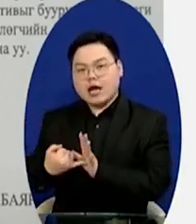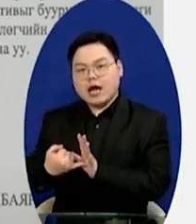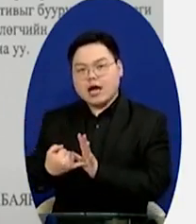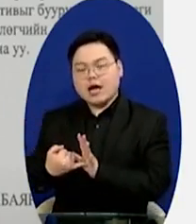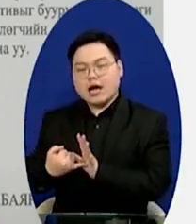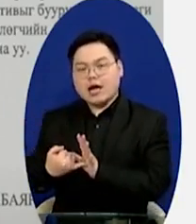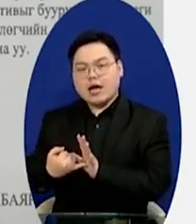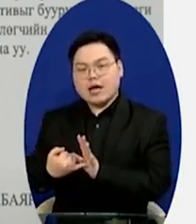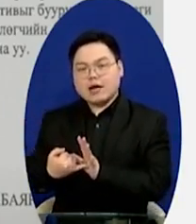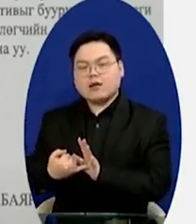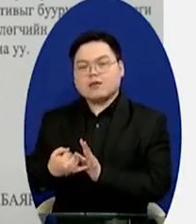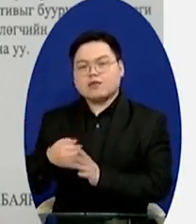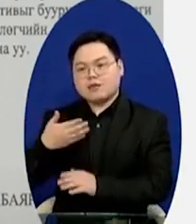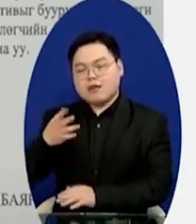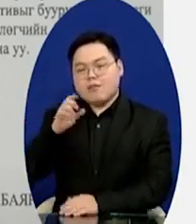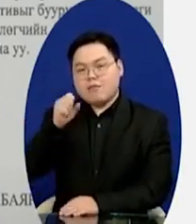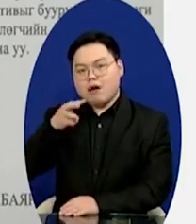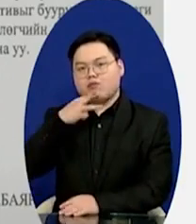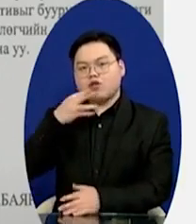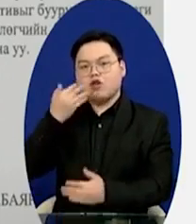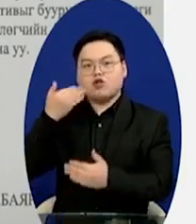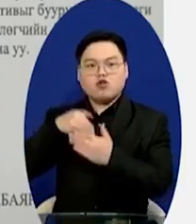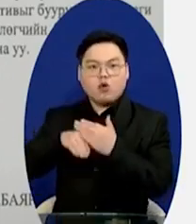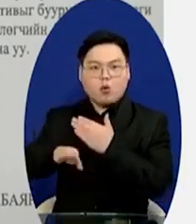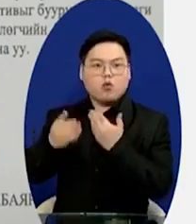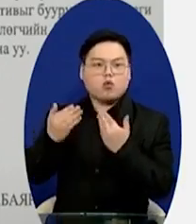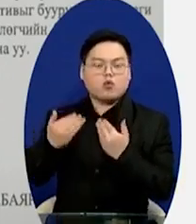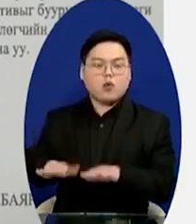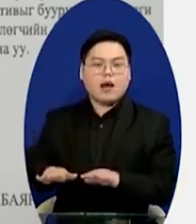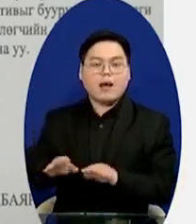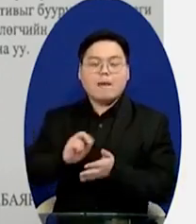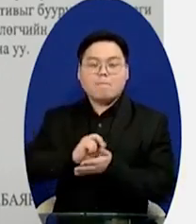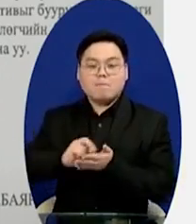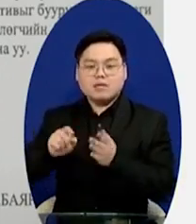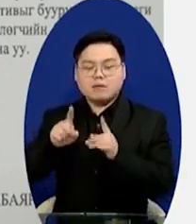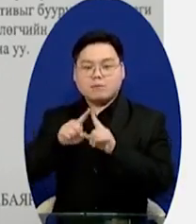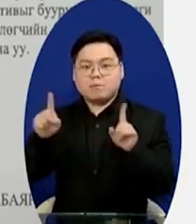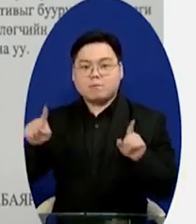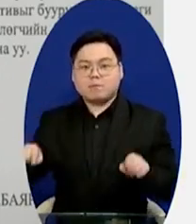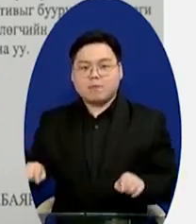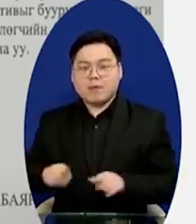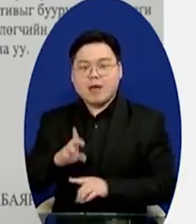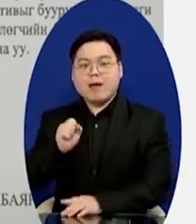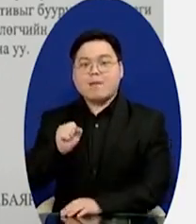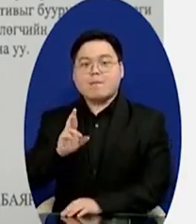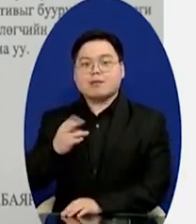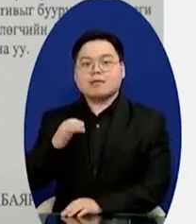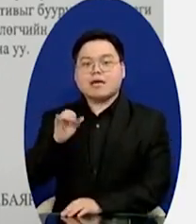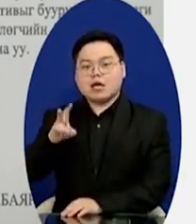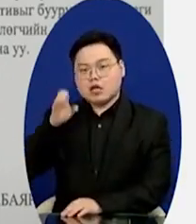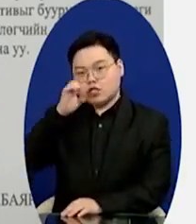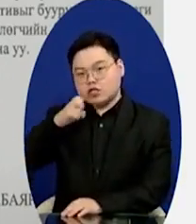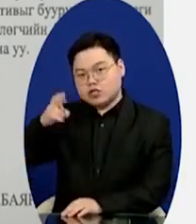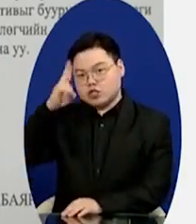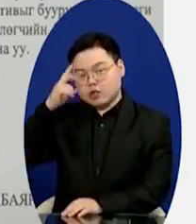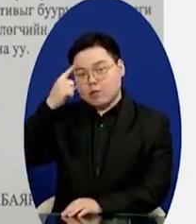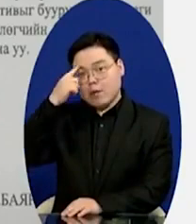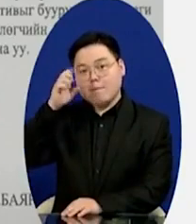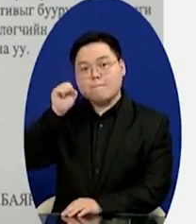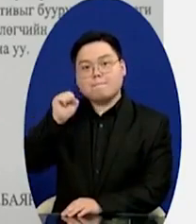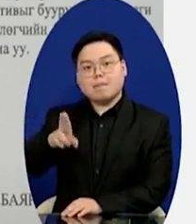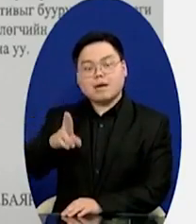банкнд мэдэгдсэн болно гэдэг ийм бичгийг баярцаахан ерхийлэгч Монгол банкны